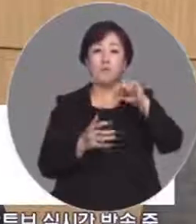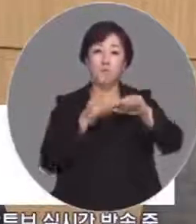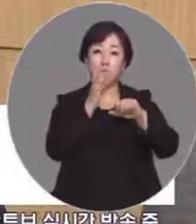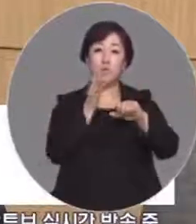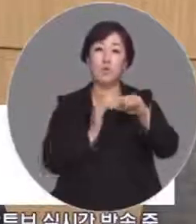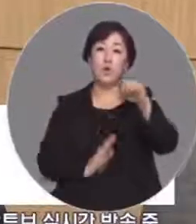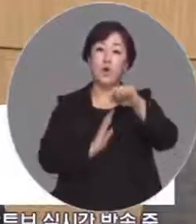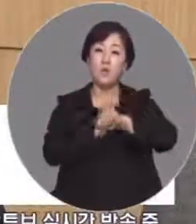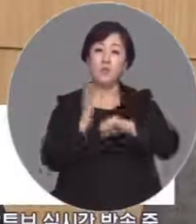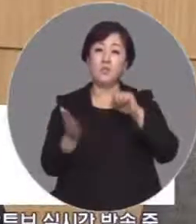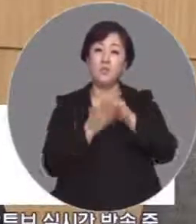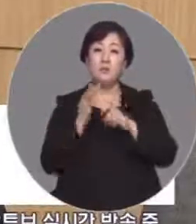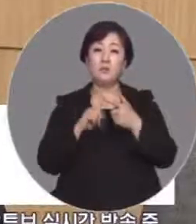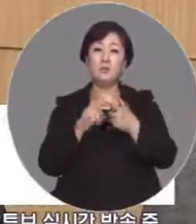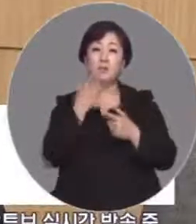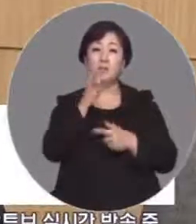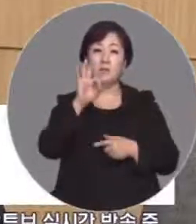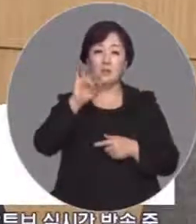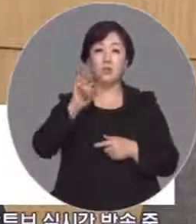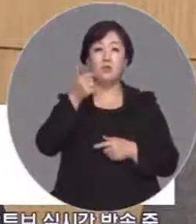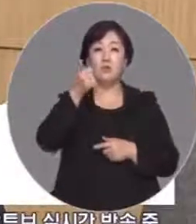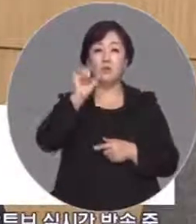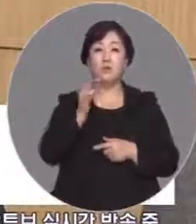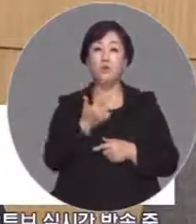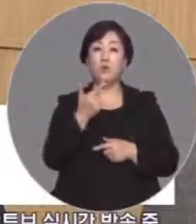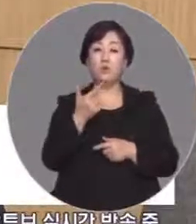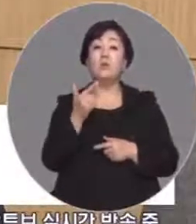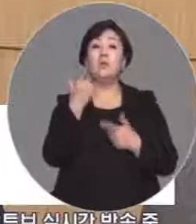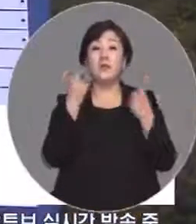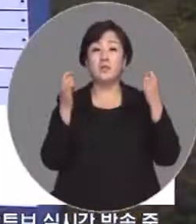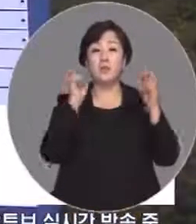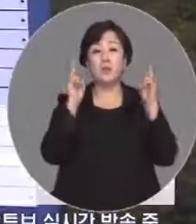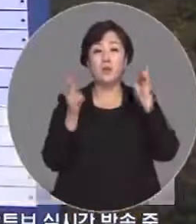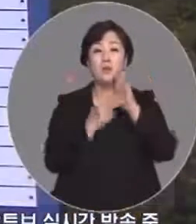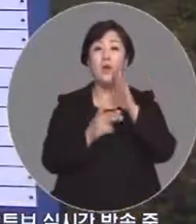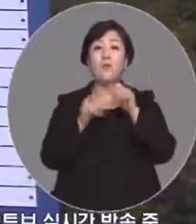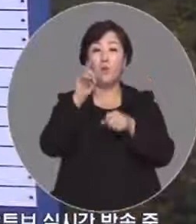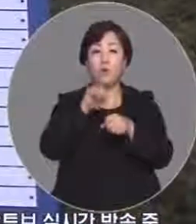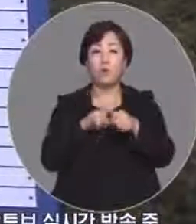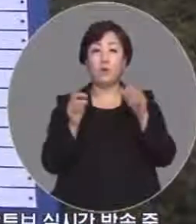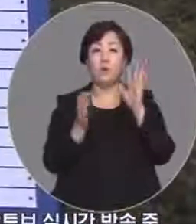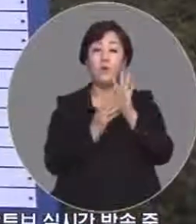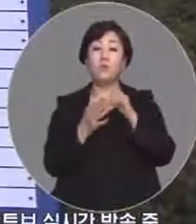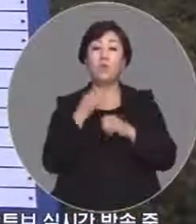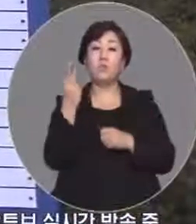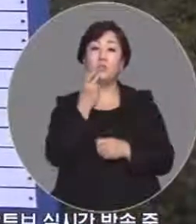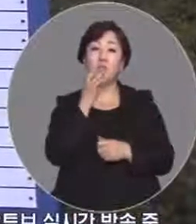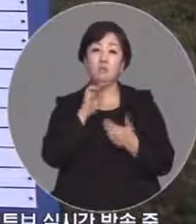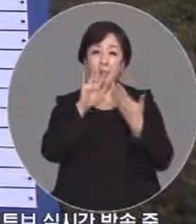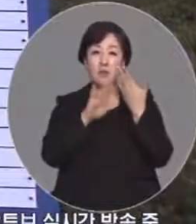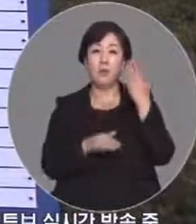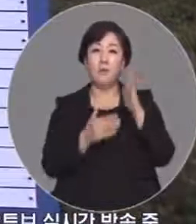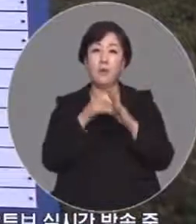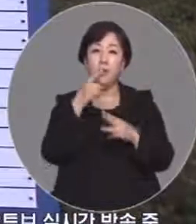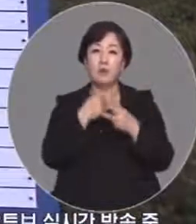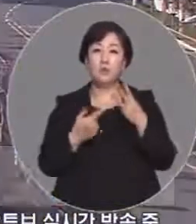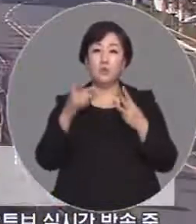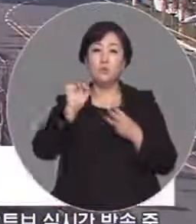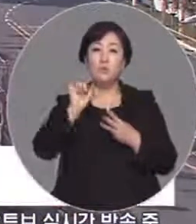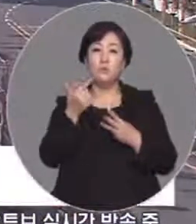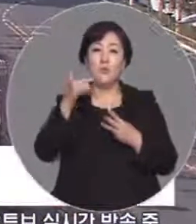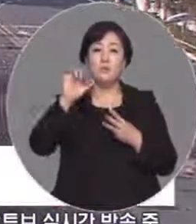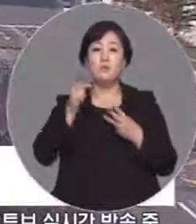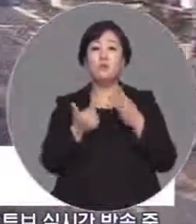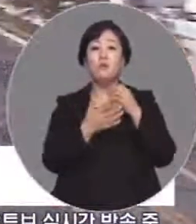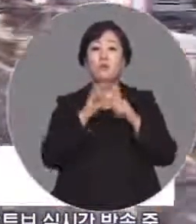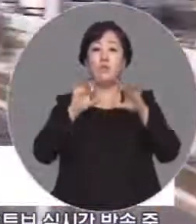가져가는 유니콘 같은 회사가 되는 게 목표입니다. 앞서 지난 2018년 말 울주군 반전산단에 본사를